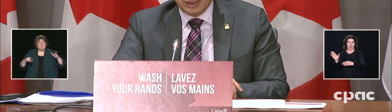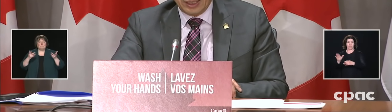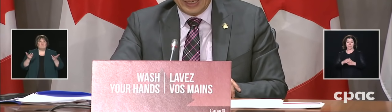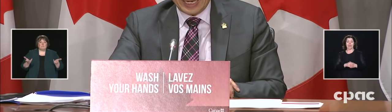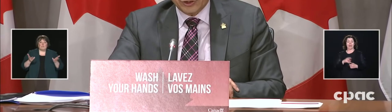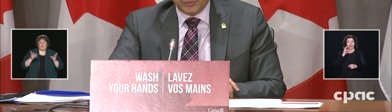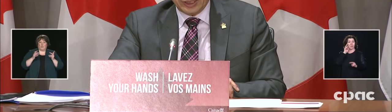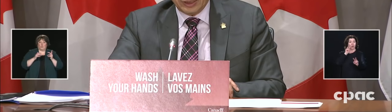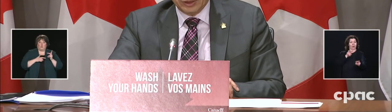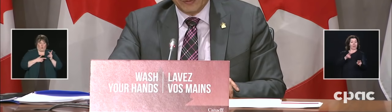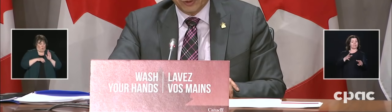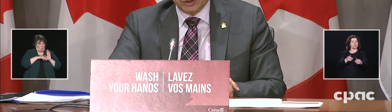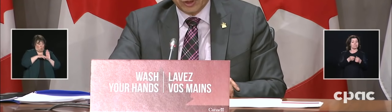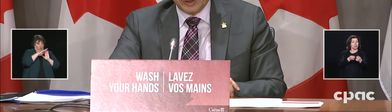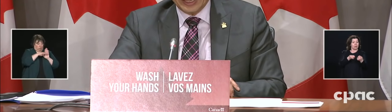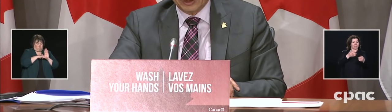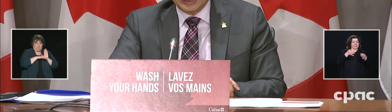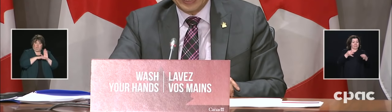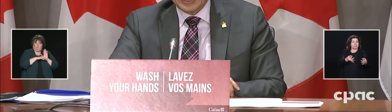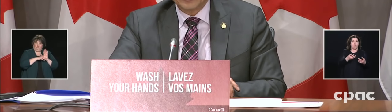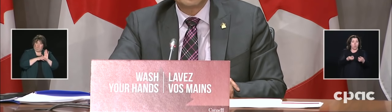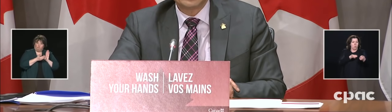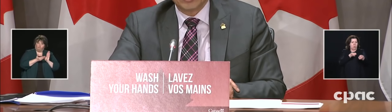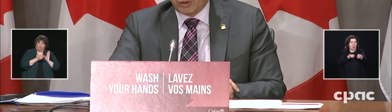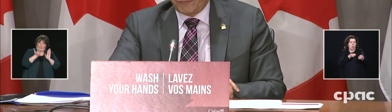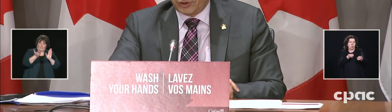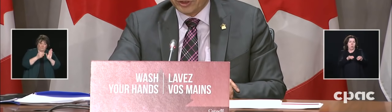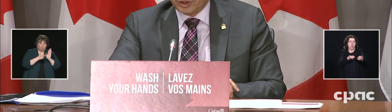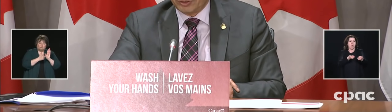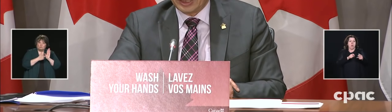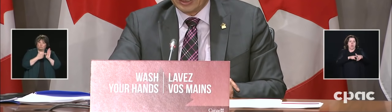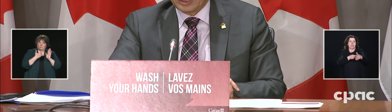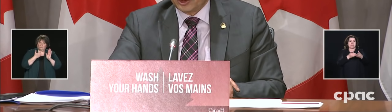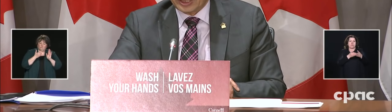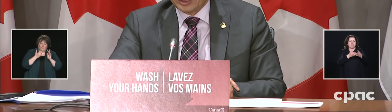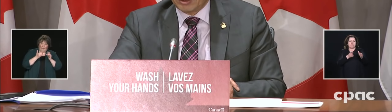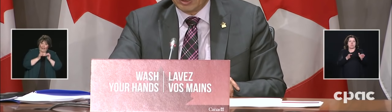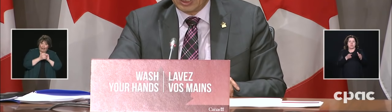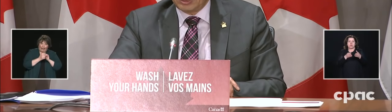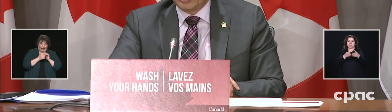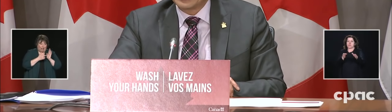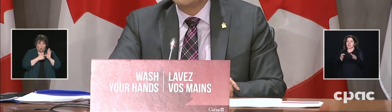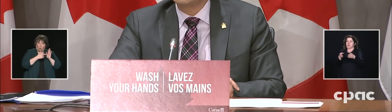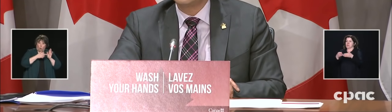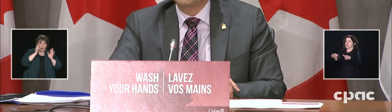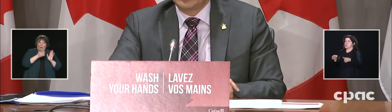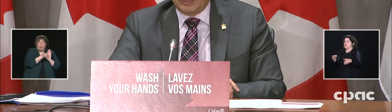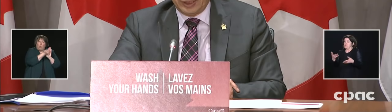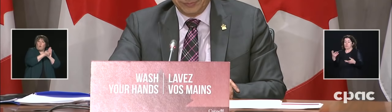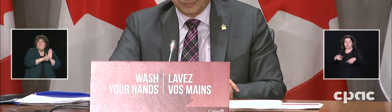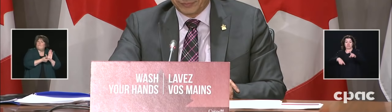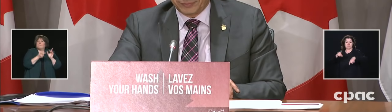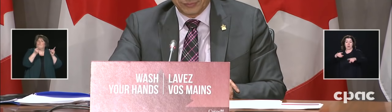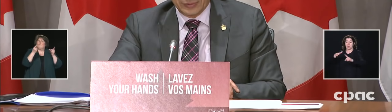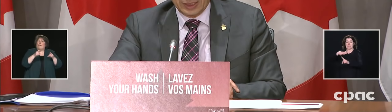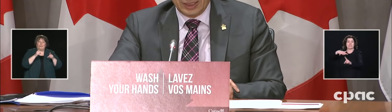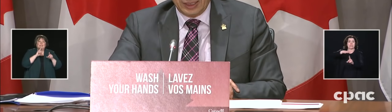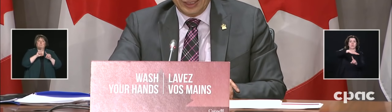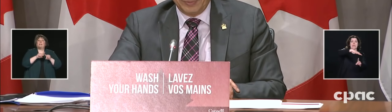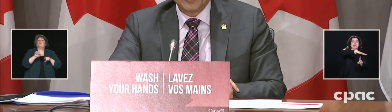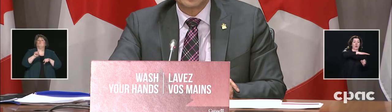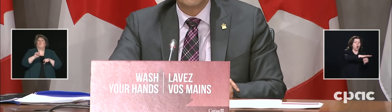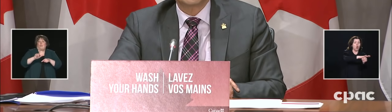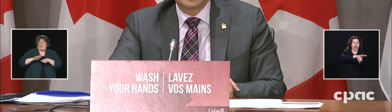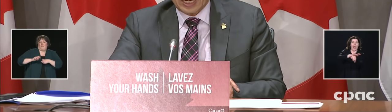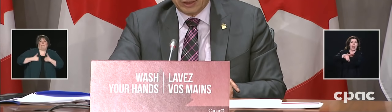ajustées et assouplies devront donc être déterminées en fonction de la situation locale de l'épidémie.